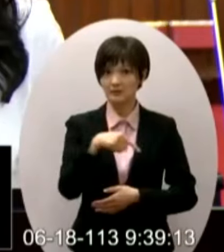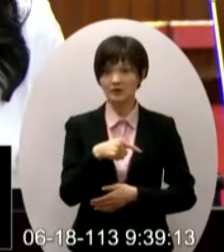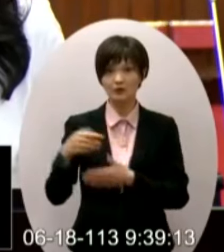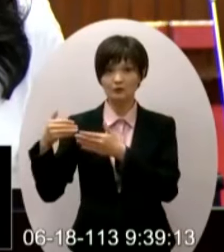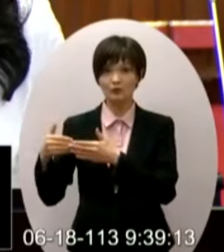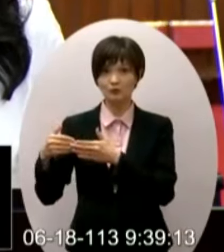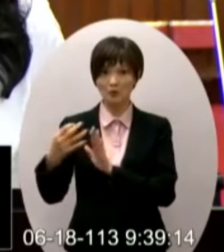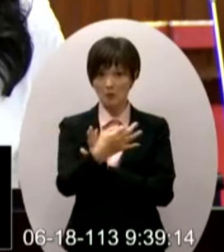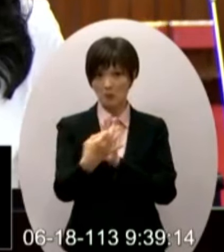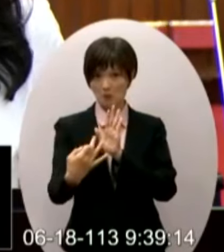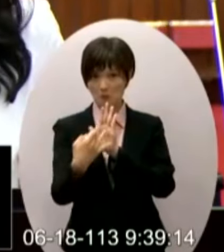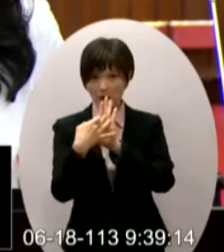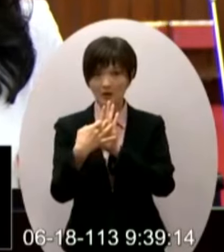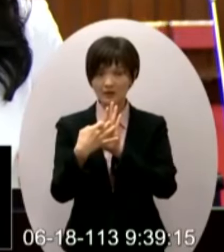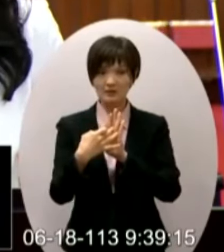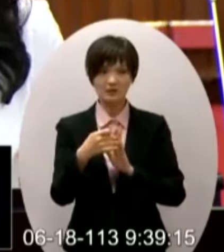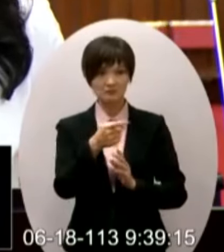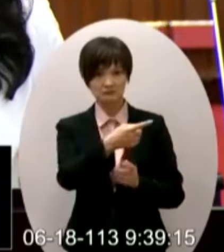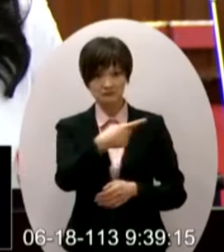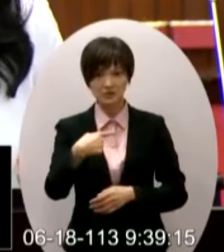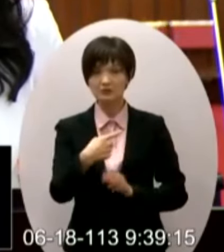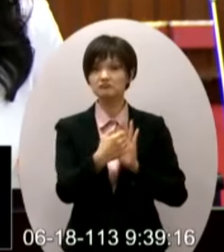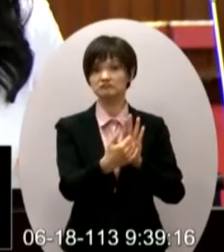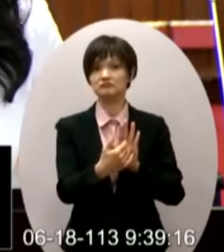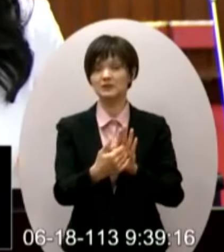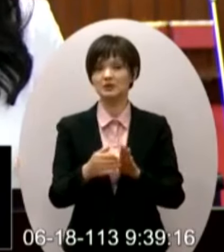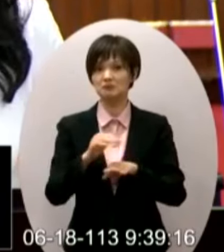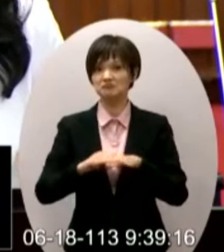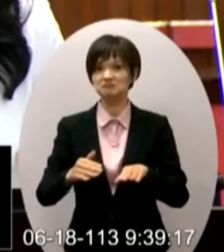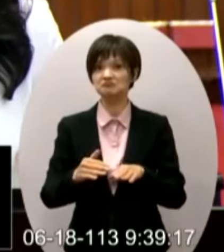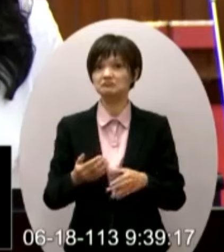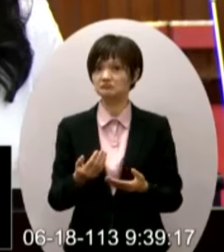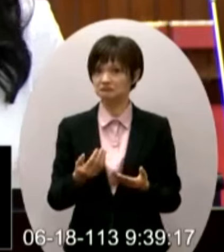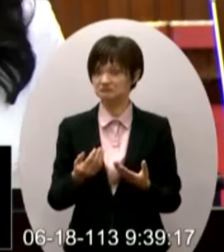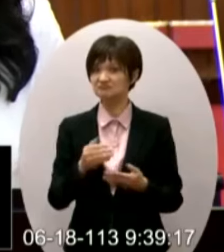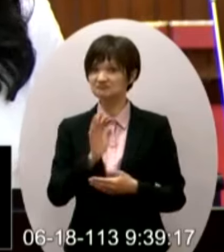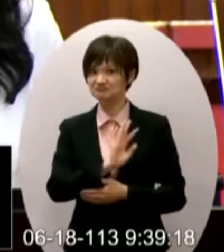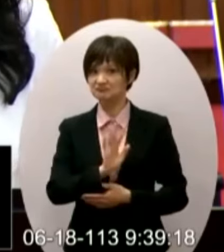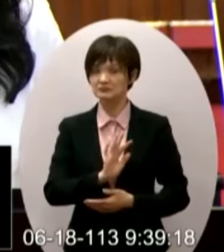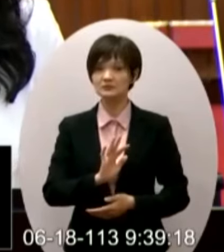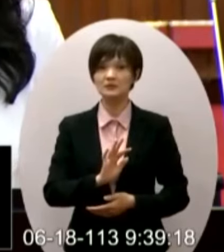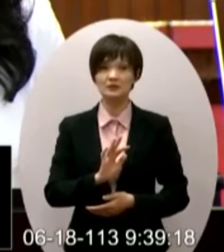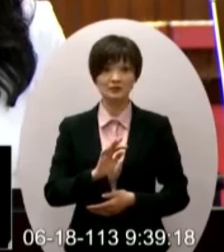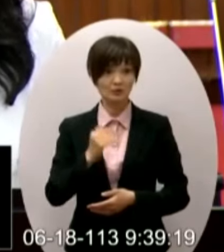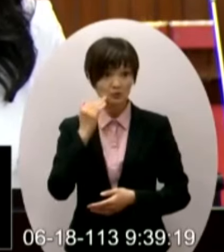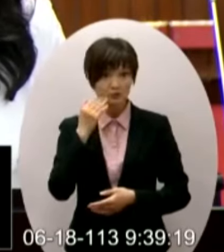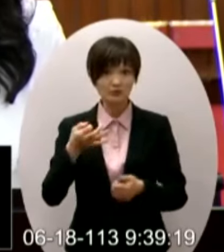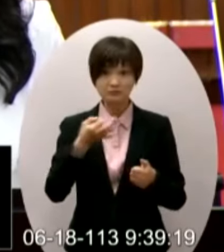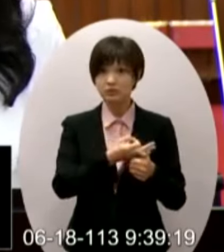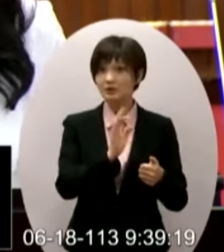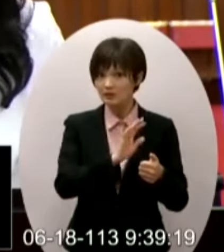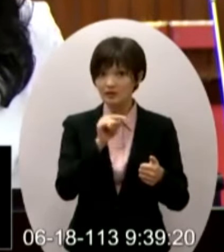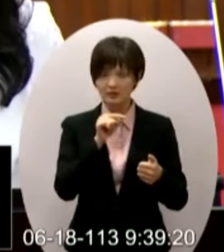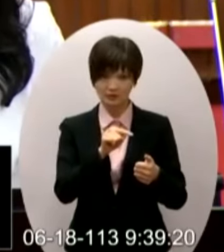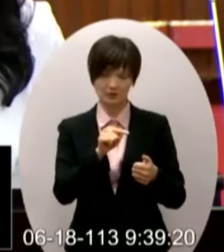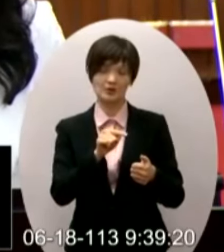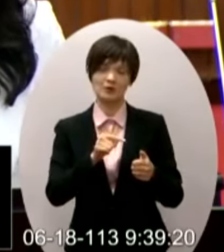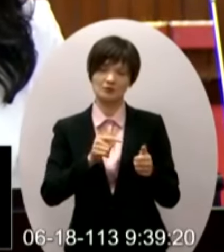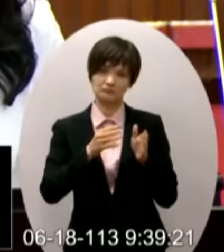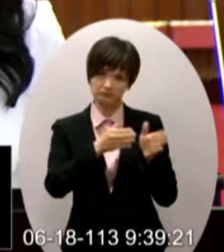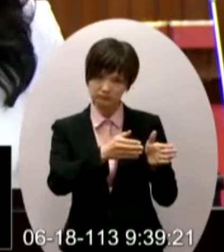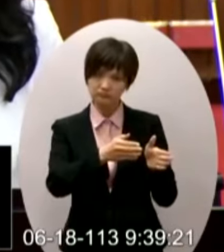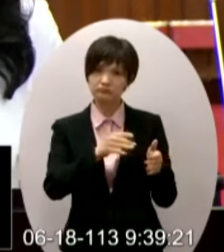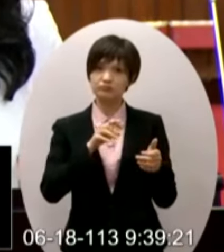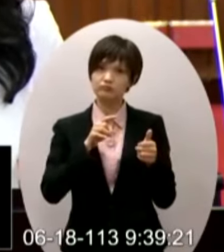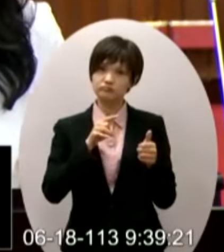控对象，所以你要不收钱，不然我打你，我监控你，甚至我采。惩治你。那么在数位平台当